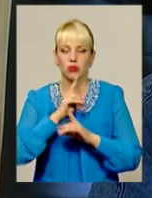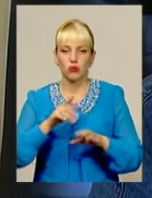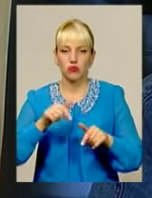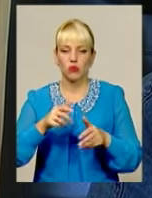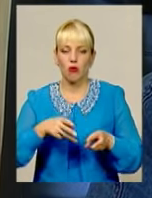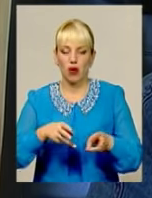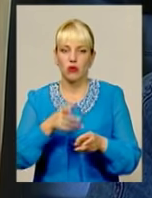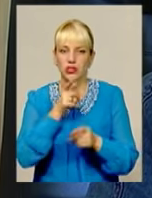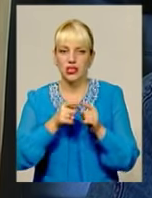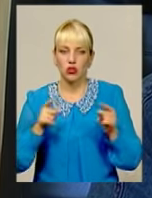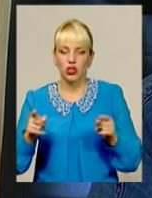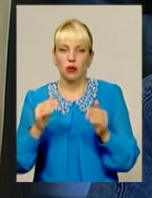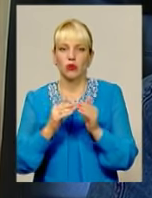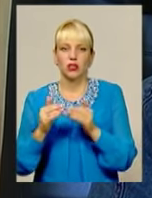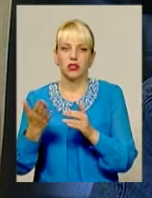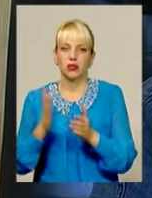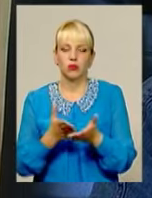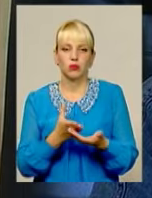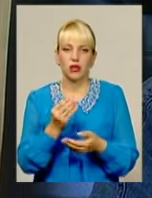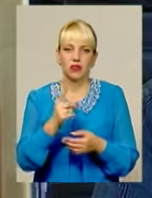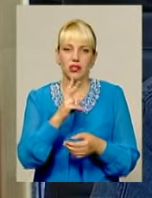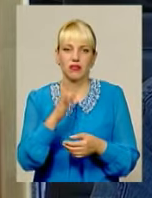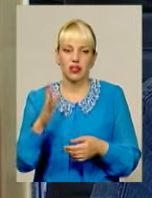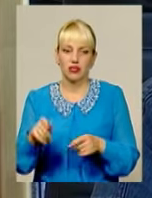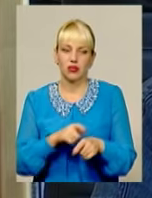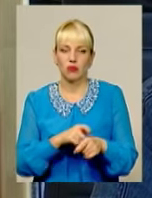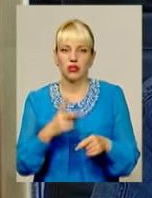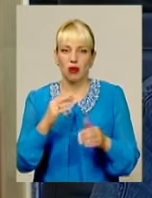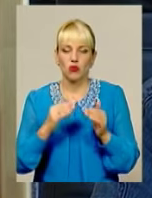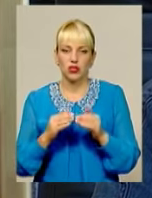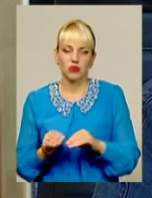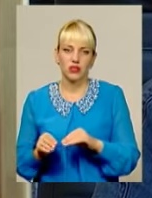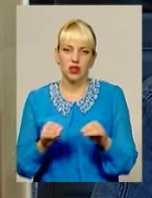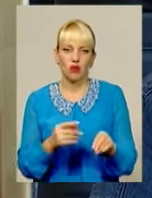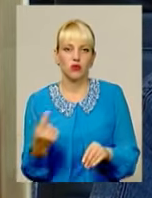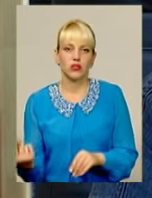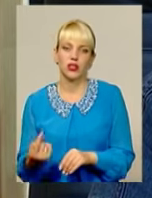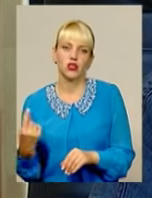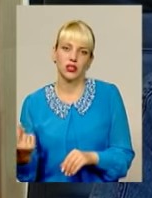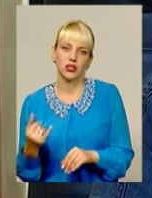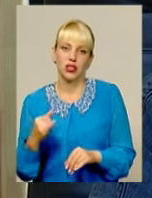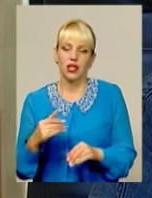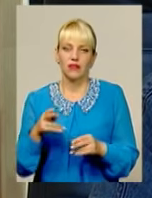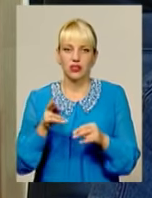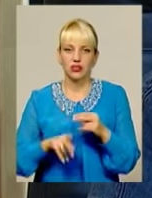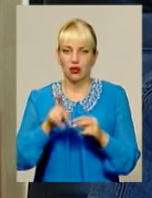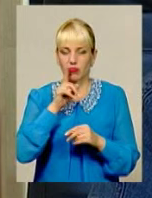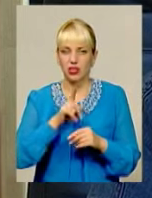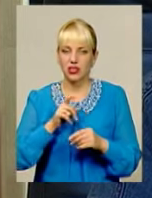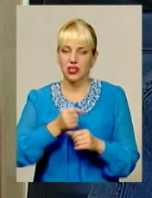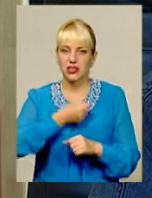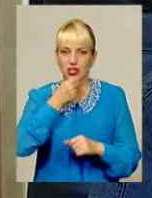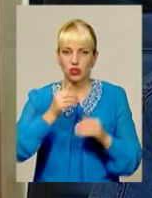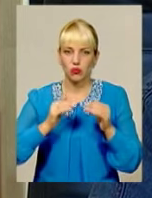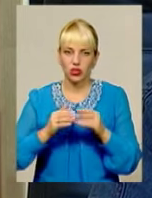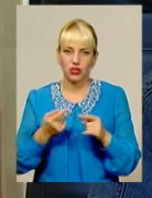цьому опалювальному сезону будинків, які будуть сплачувати за квадратні метри. На будинок встановлюється лічильник, в кінці місяця старший